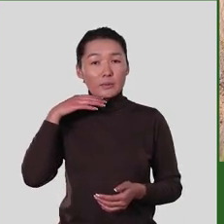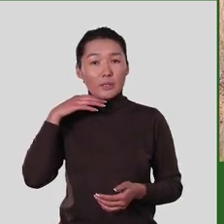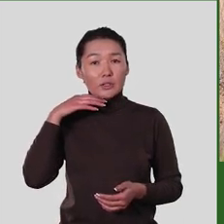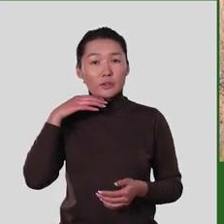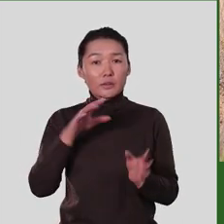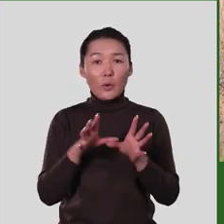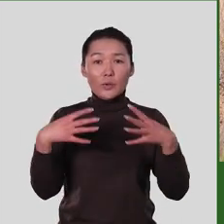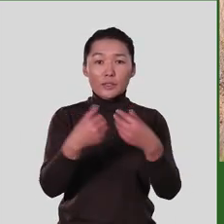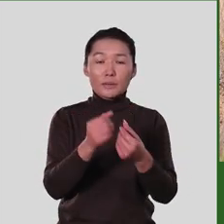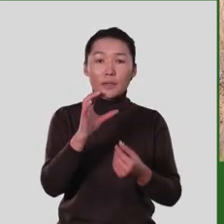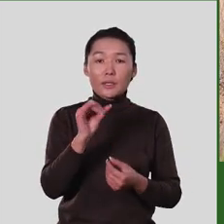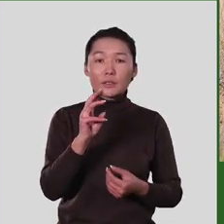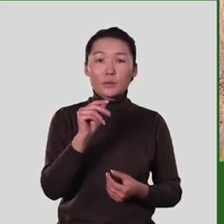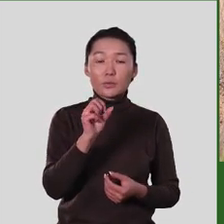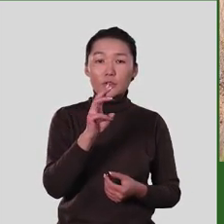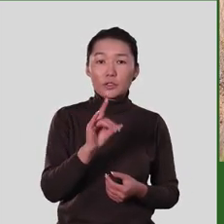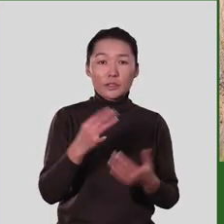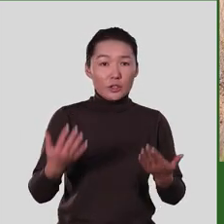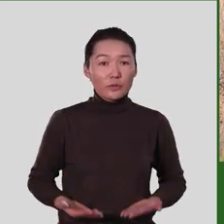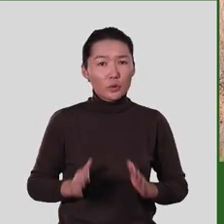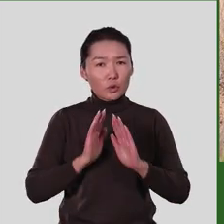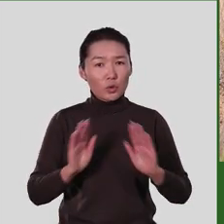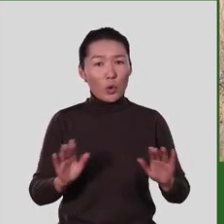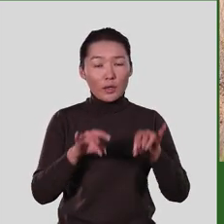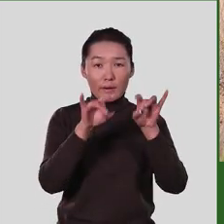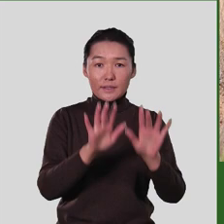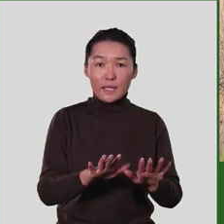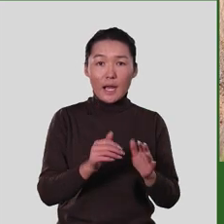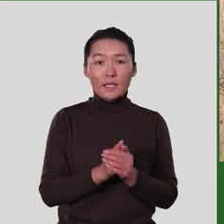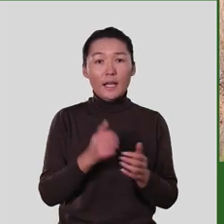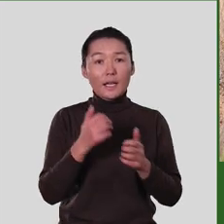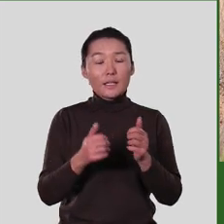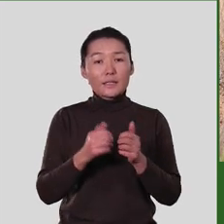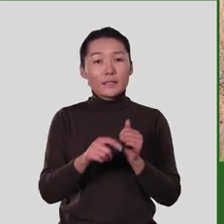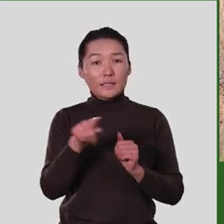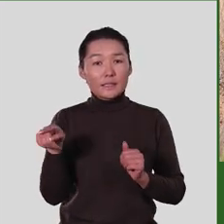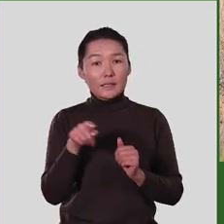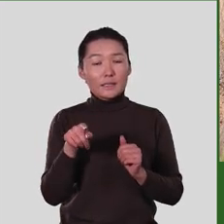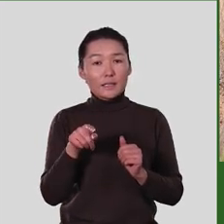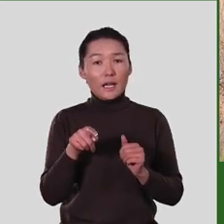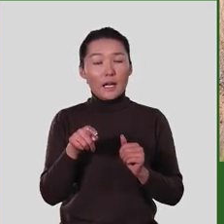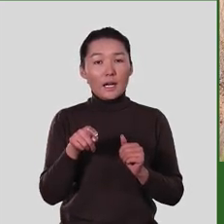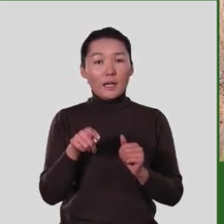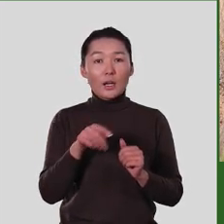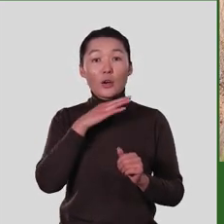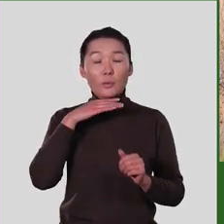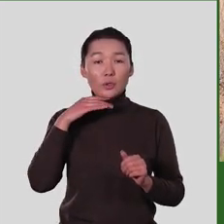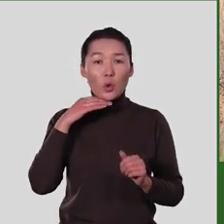семей сумчатых присущи только Австралии. Среди них особенно распространено семейство